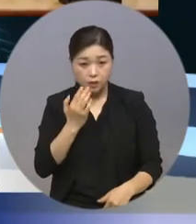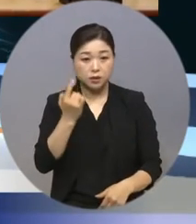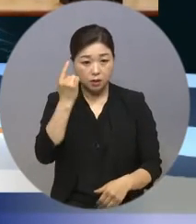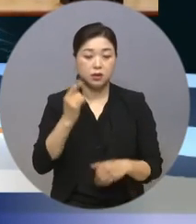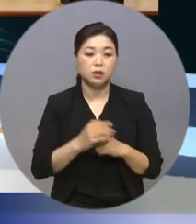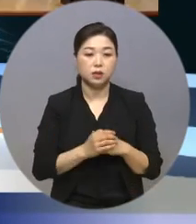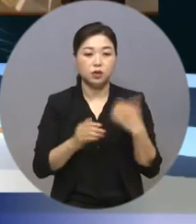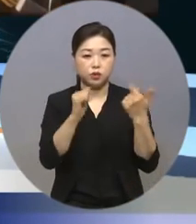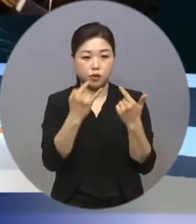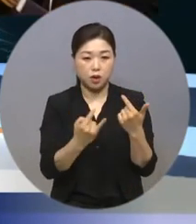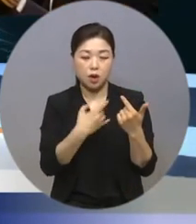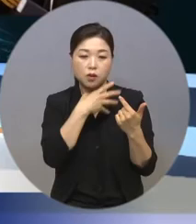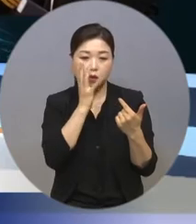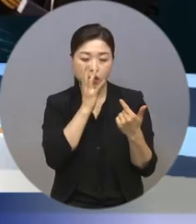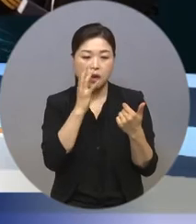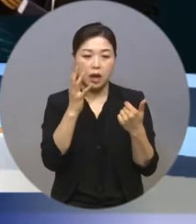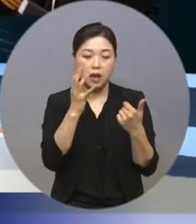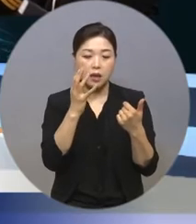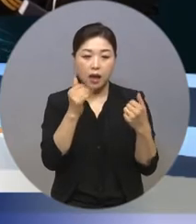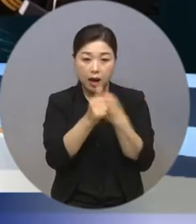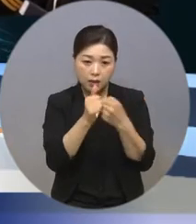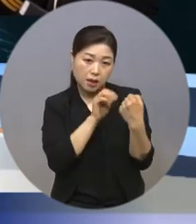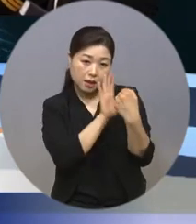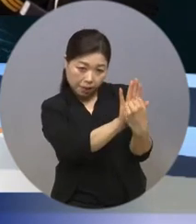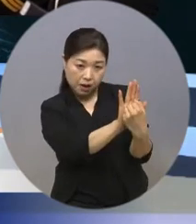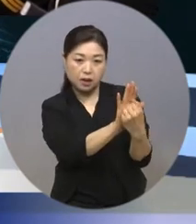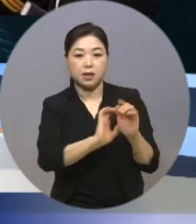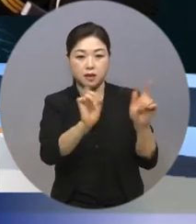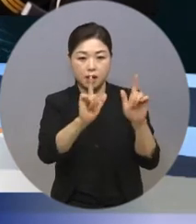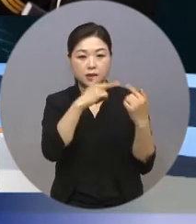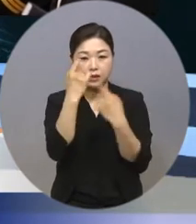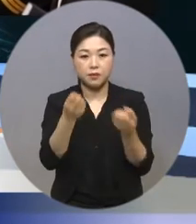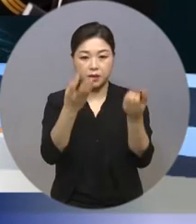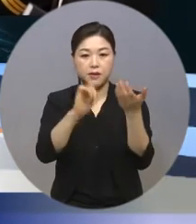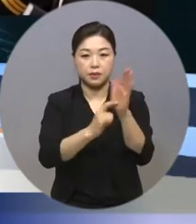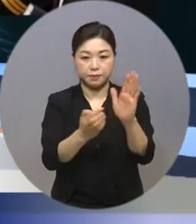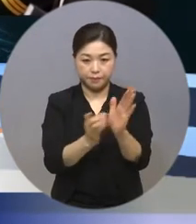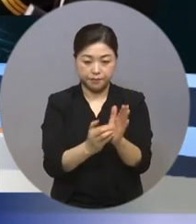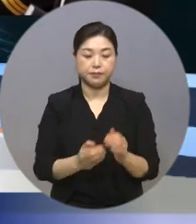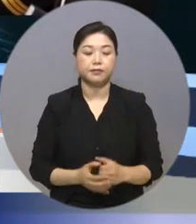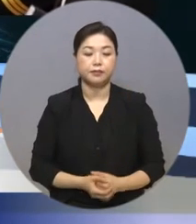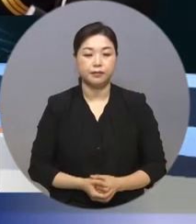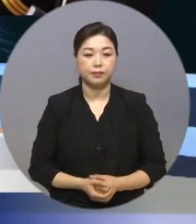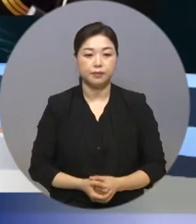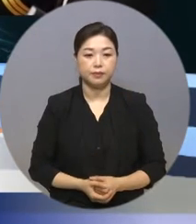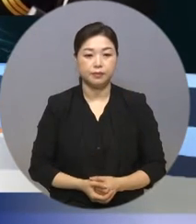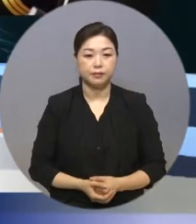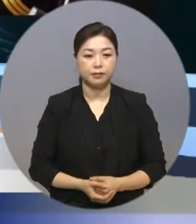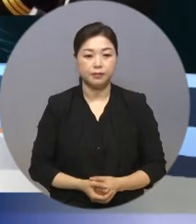제6회 노인학대 예방의 날 기념행사를 개최했습니다. 문경화 기자가 전합니다.